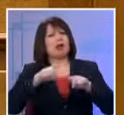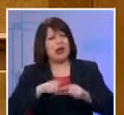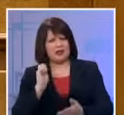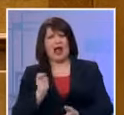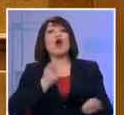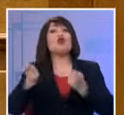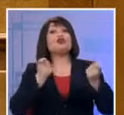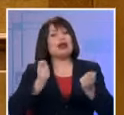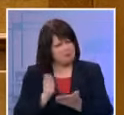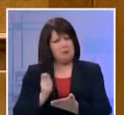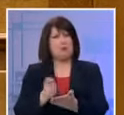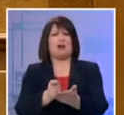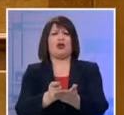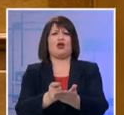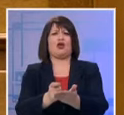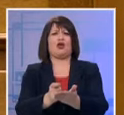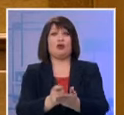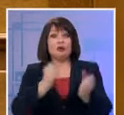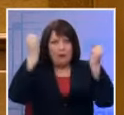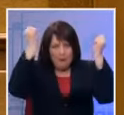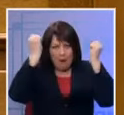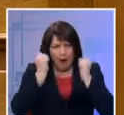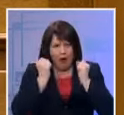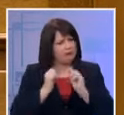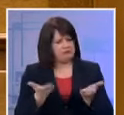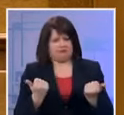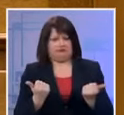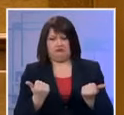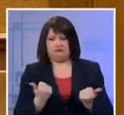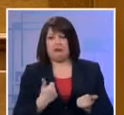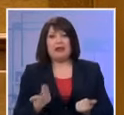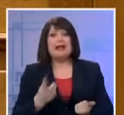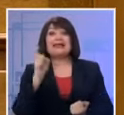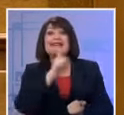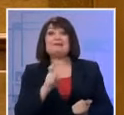χρέη της ή αν θα υπάρξει πιστωτικό γεγονός. Βρήκαμε τα spread